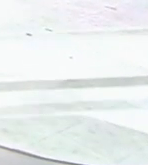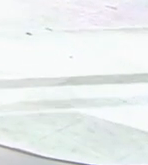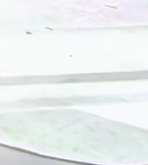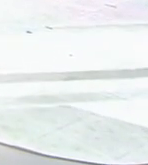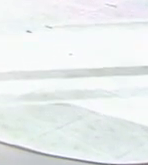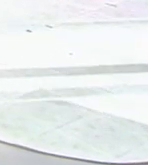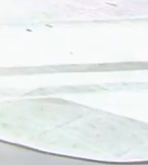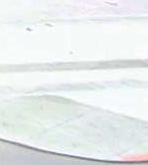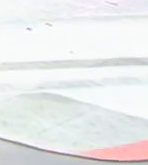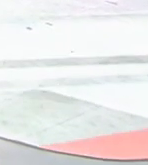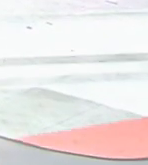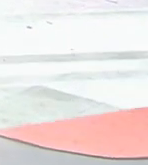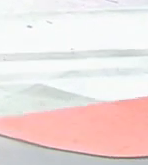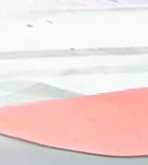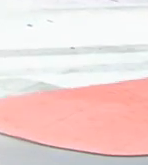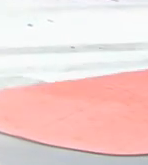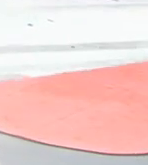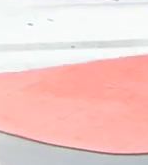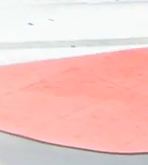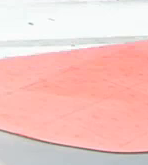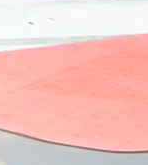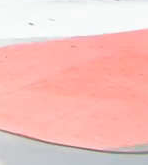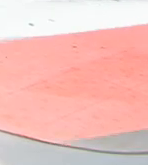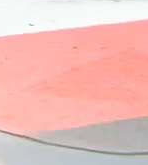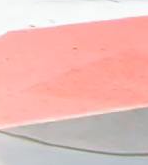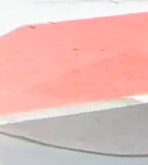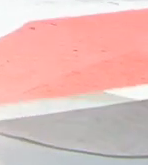4,585 naman ang nadagdag sa mga nakarecover.